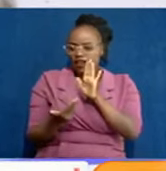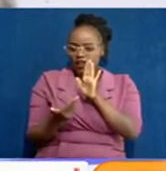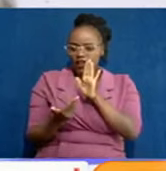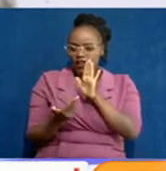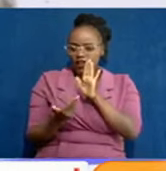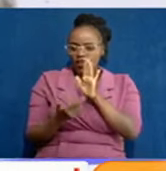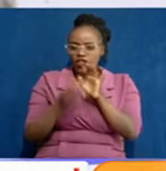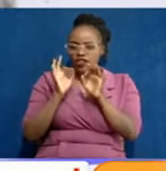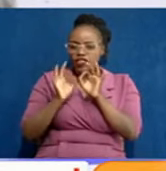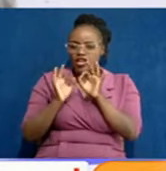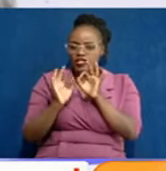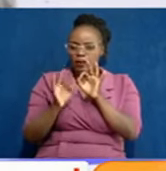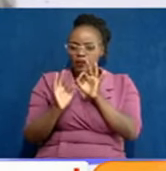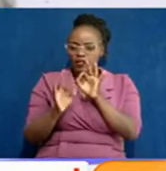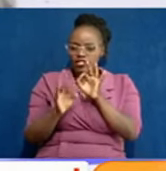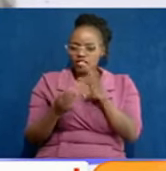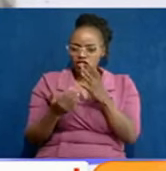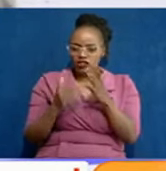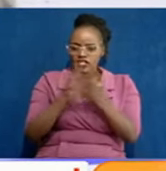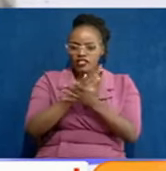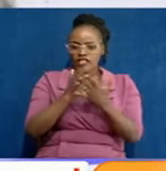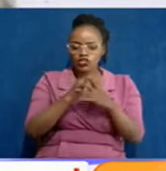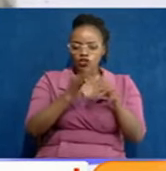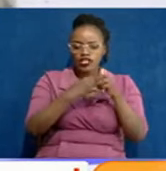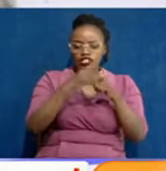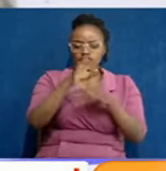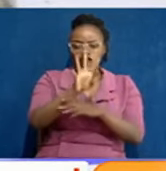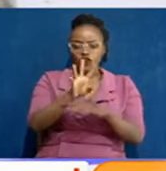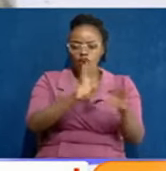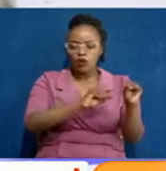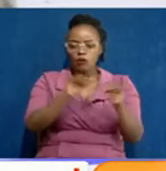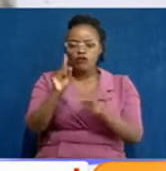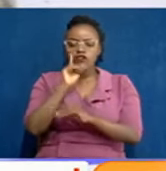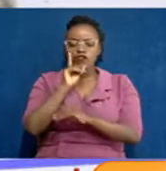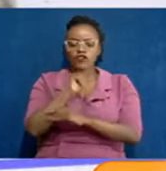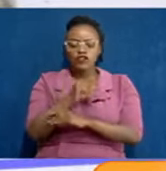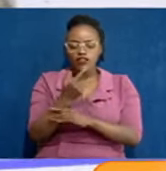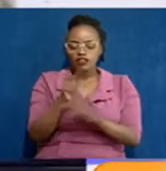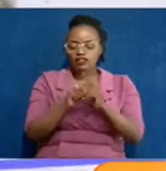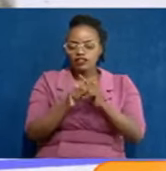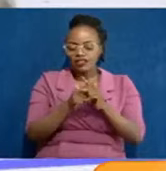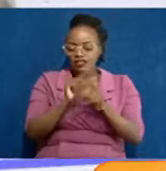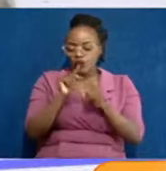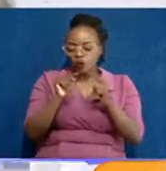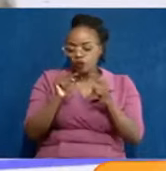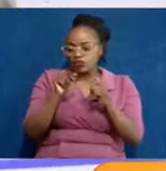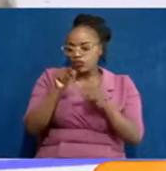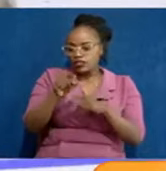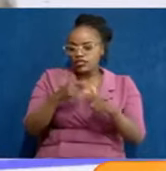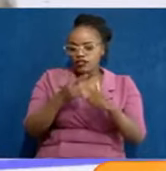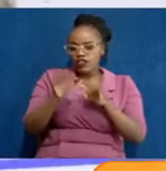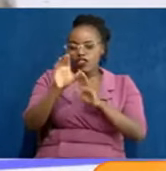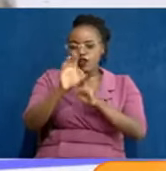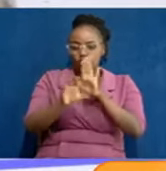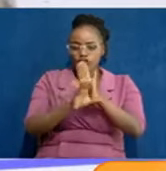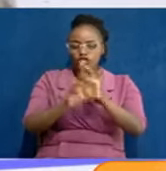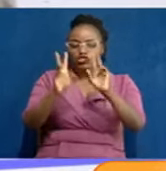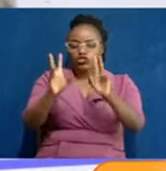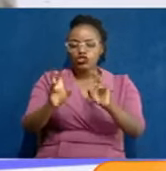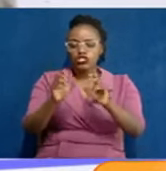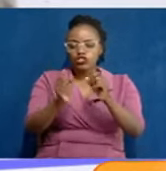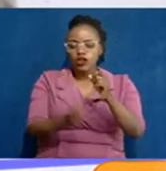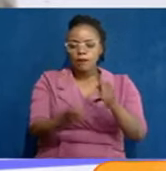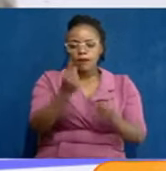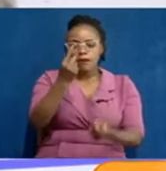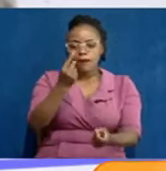the interpretation of Section 84 as moot effectively dismissed the constitutional issues